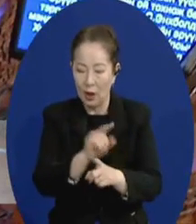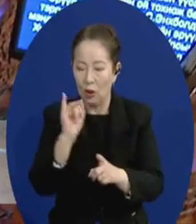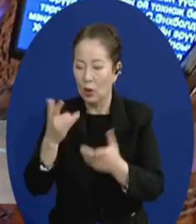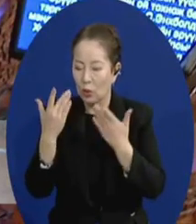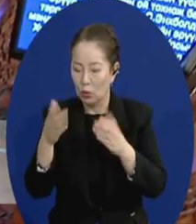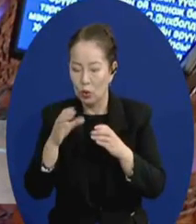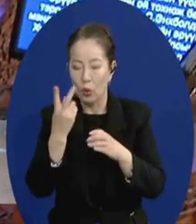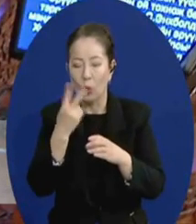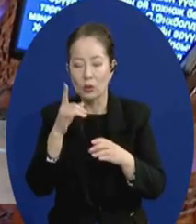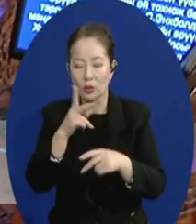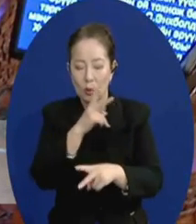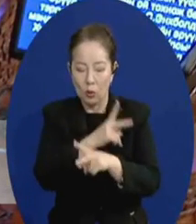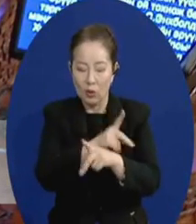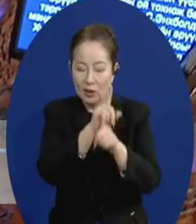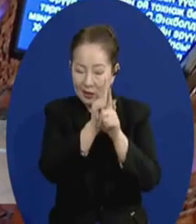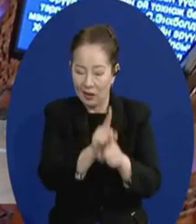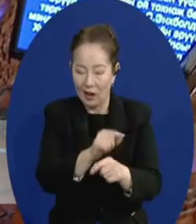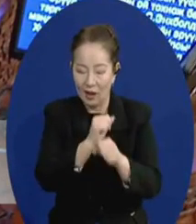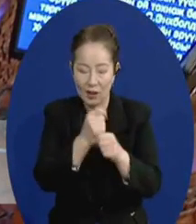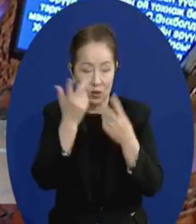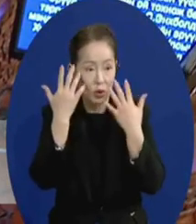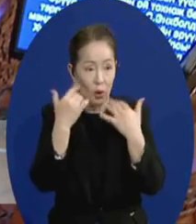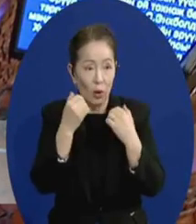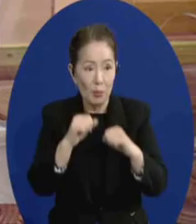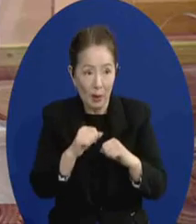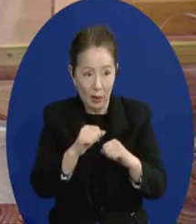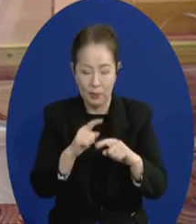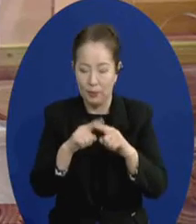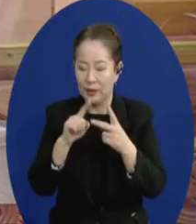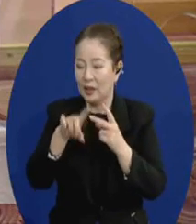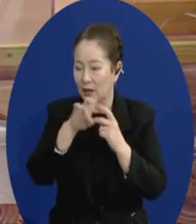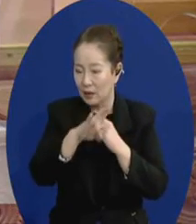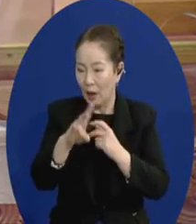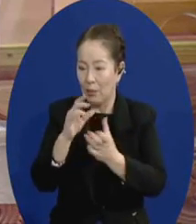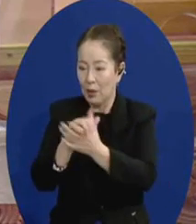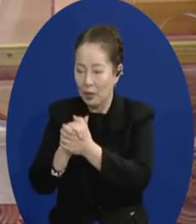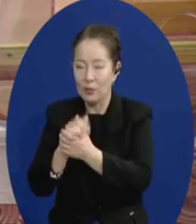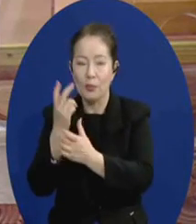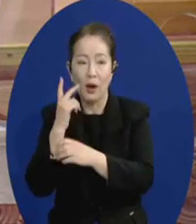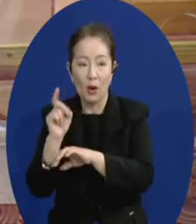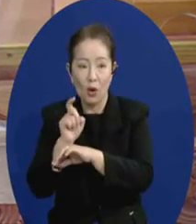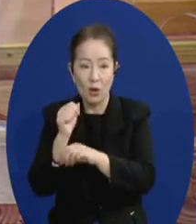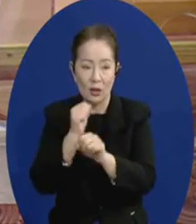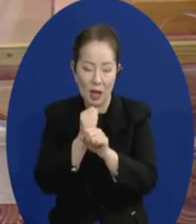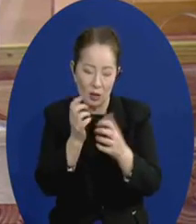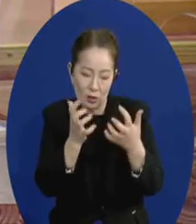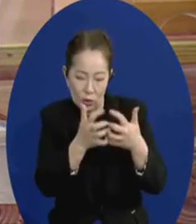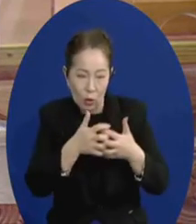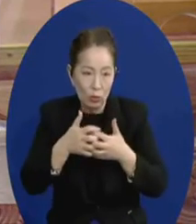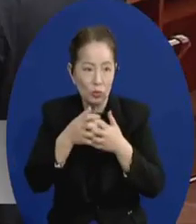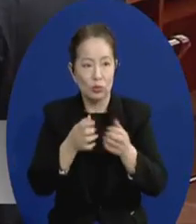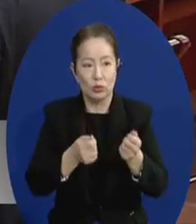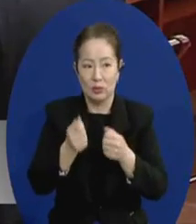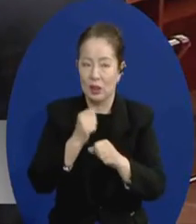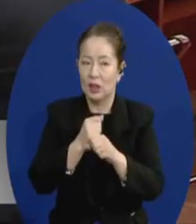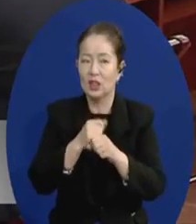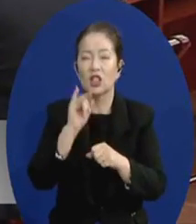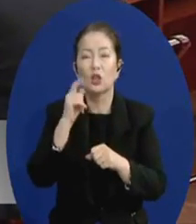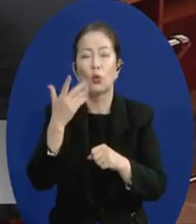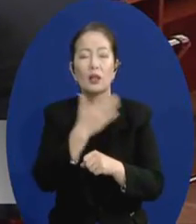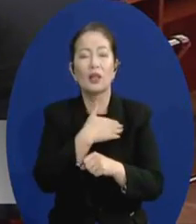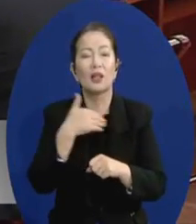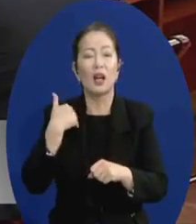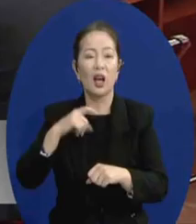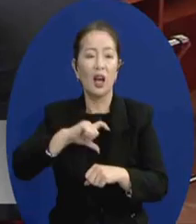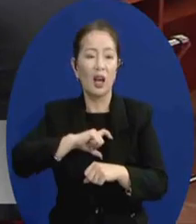ажиллагаа, үндсэн хууль, бусад хуулийг сахин биелүүлэх ажлыг зохион байгуулах, мөн нам эвсэл, байнгын хороодын үйл ажиллагааг уялдуулан зохицуулах үүрэг нь улсын хурлын